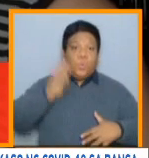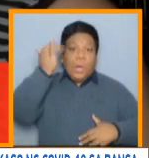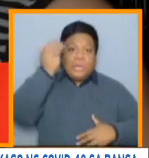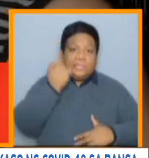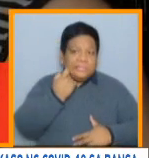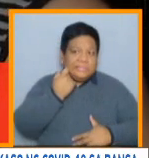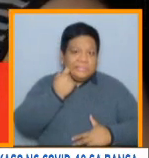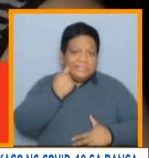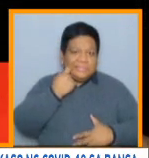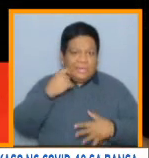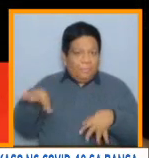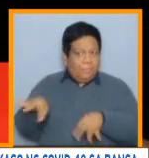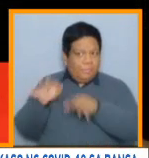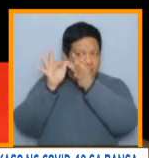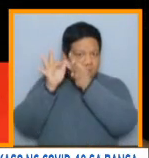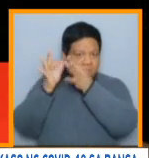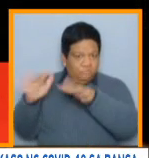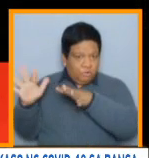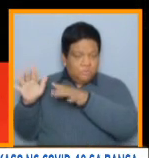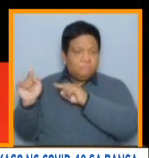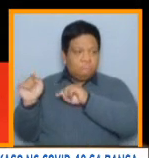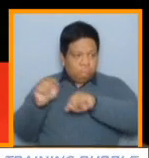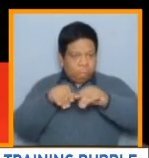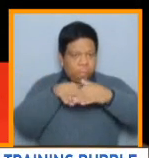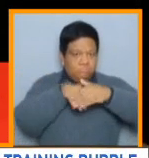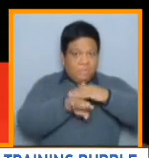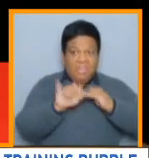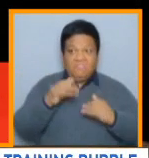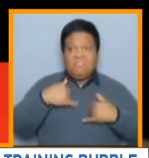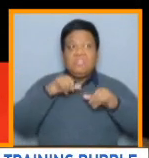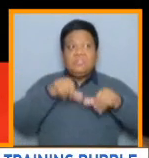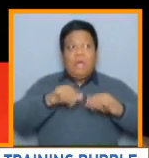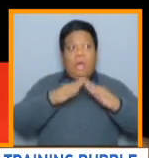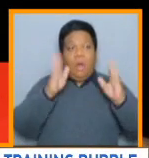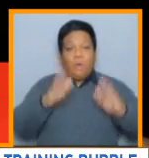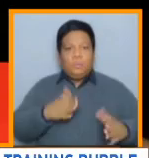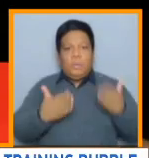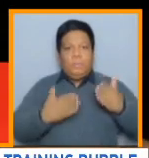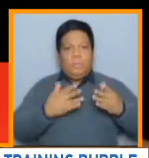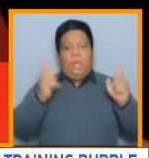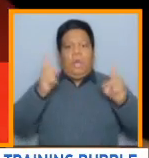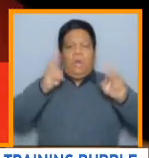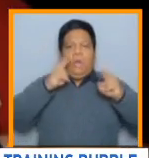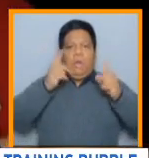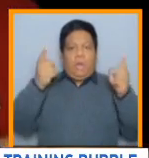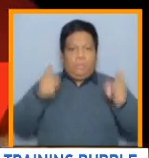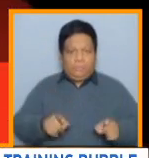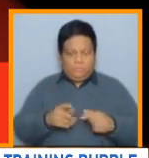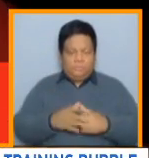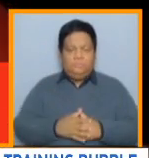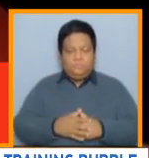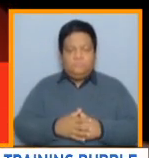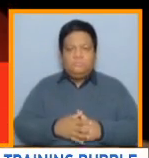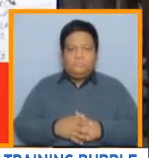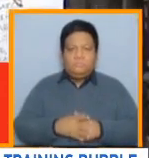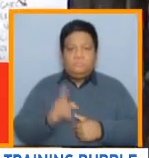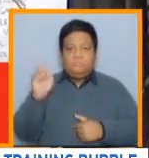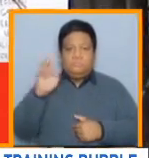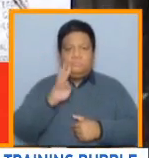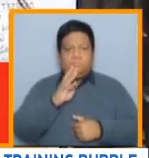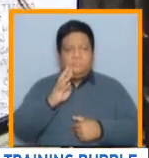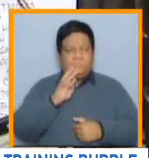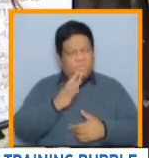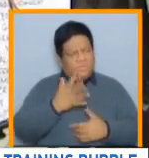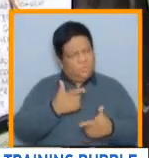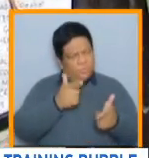hindi nasaksak pa kami. Baka nga po siya pa sa bugi. Parang naka-drugs. Parang ganun.